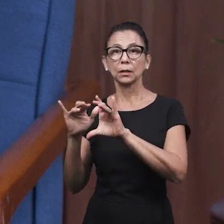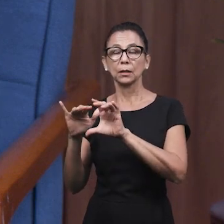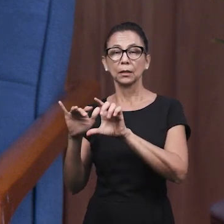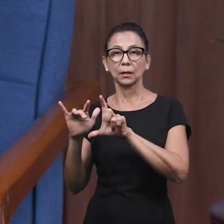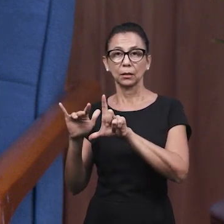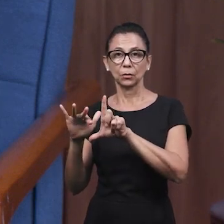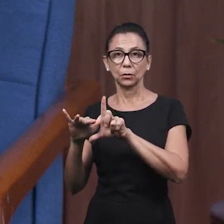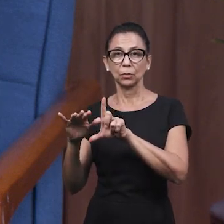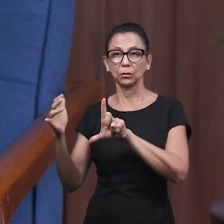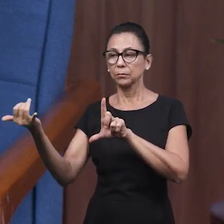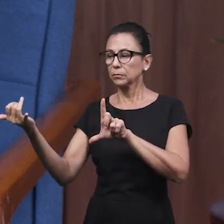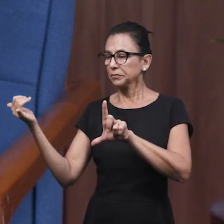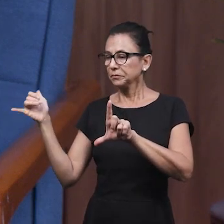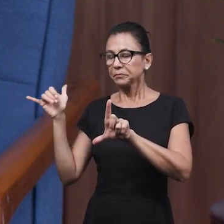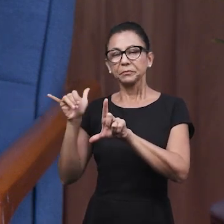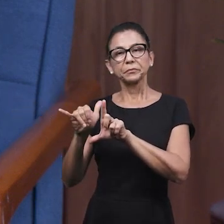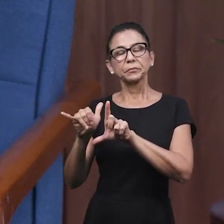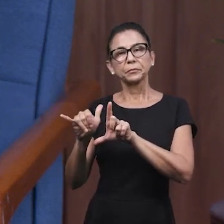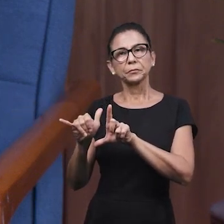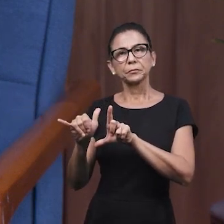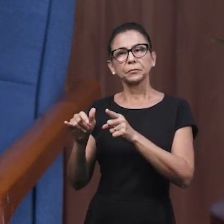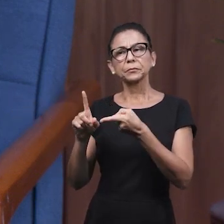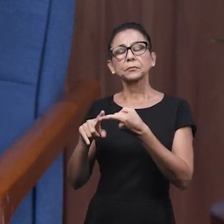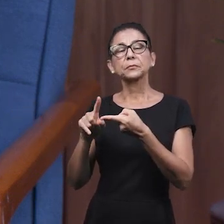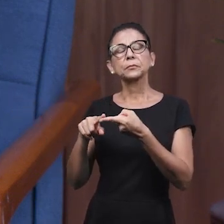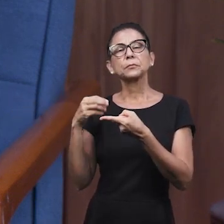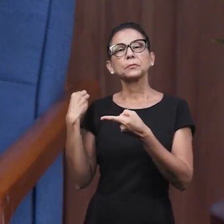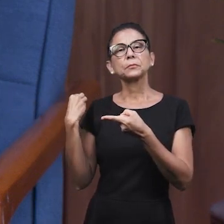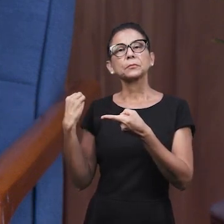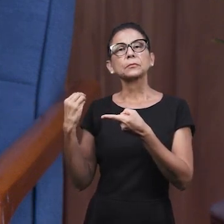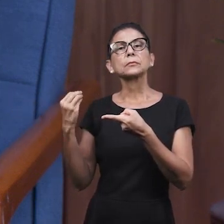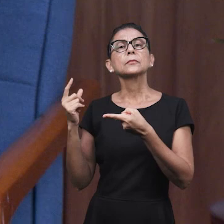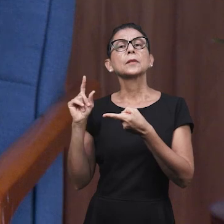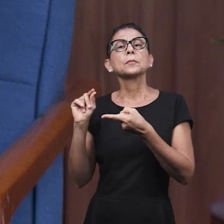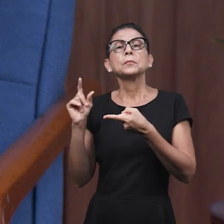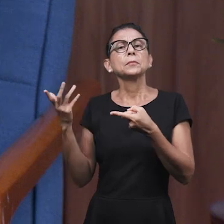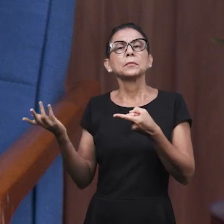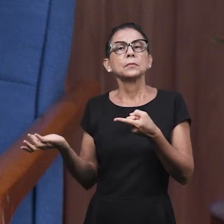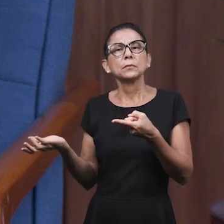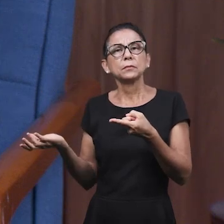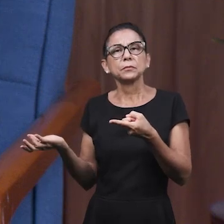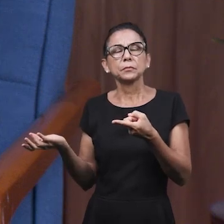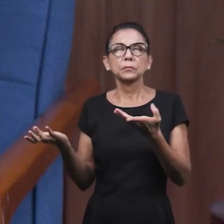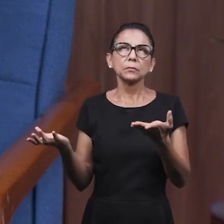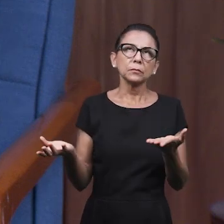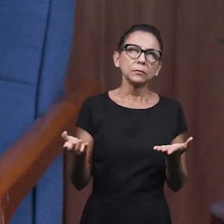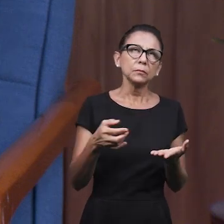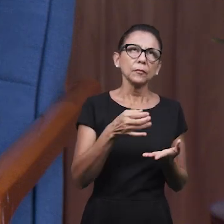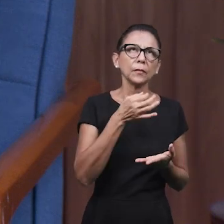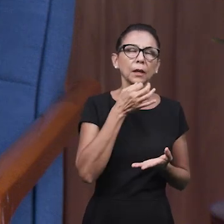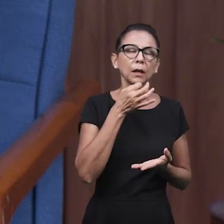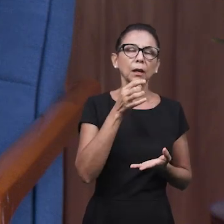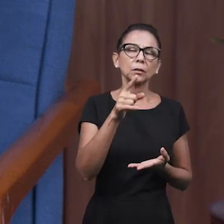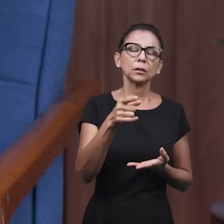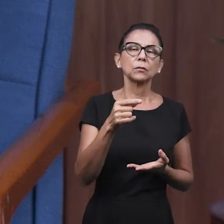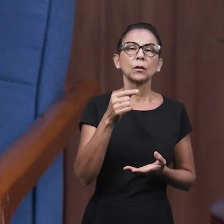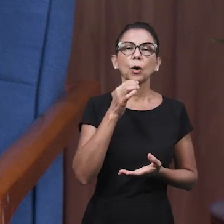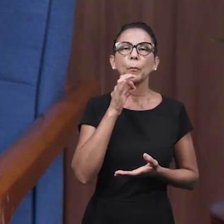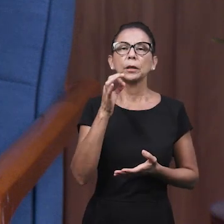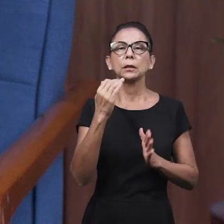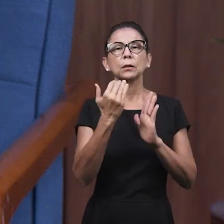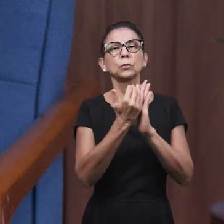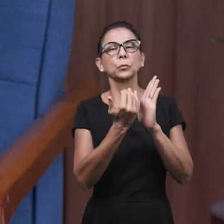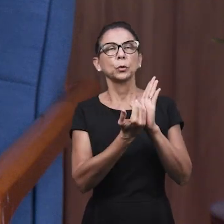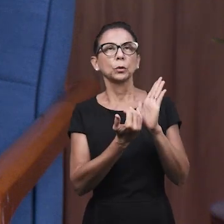smartphone vers ce code. Et ce premier code que nous présentons ici, c'est afin que vous puissiez témoigner de l'importance de la promotion de votre vie. Qu'est-ce